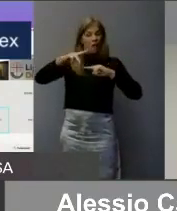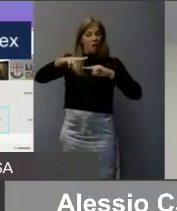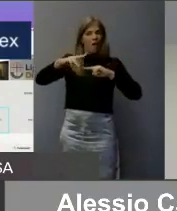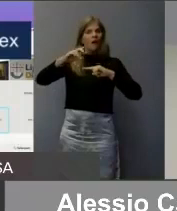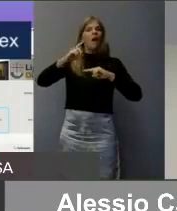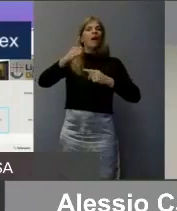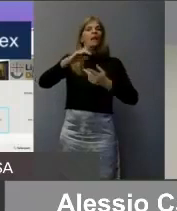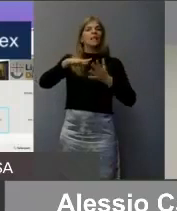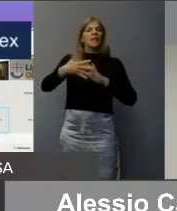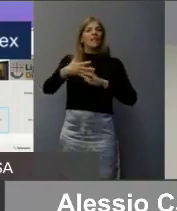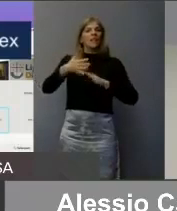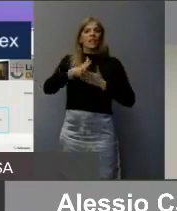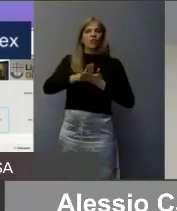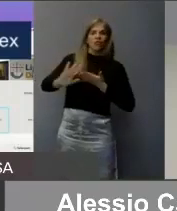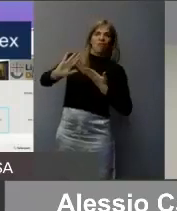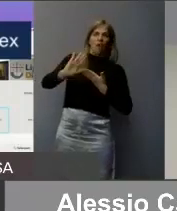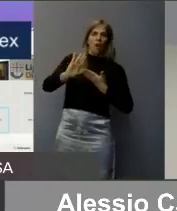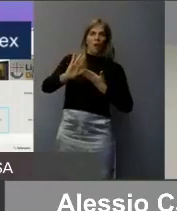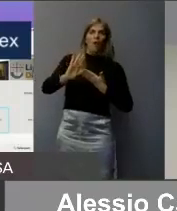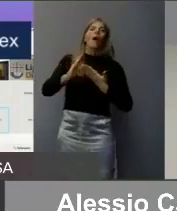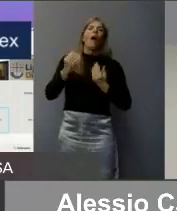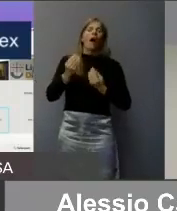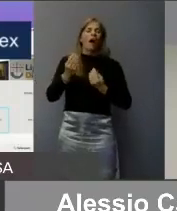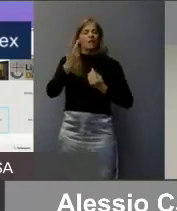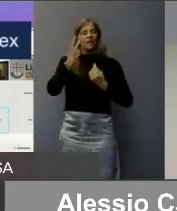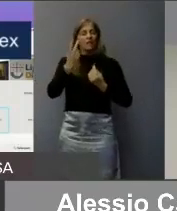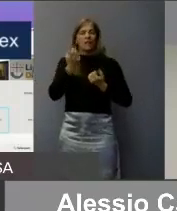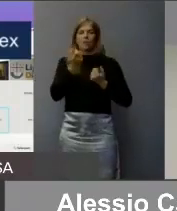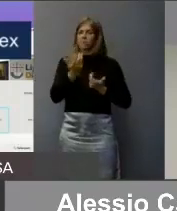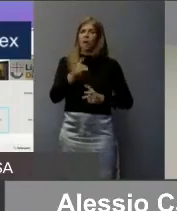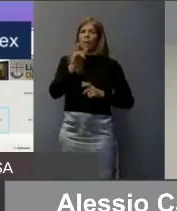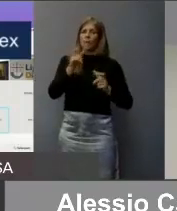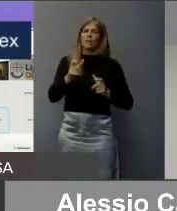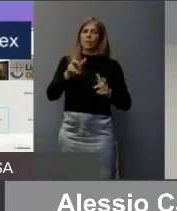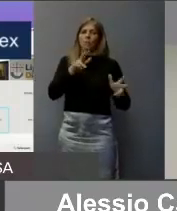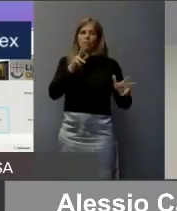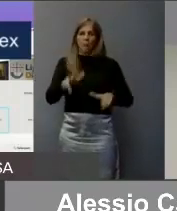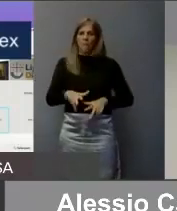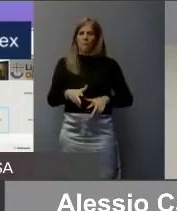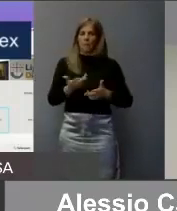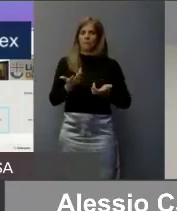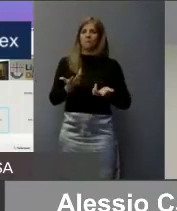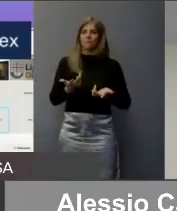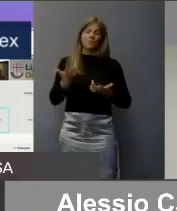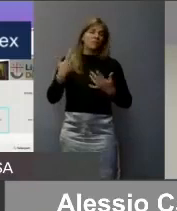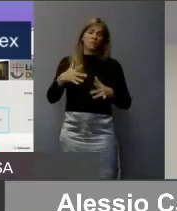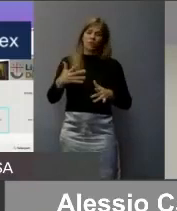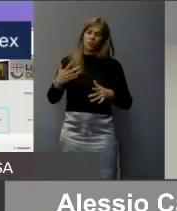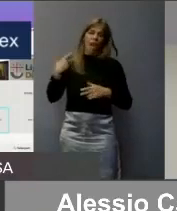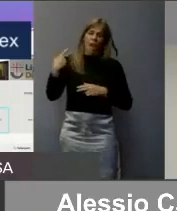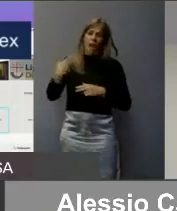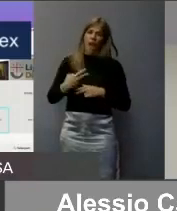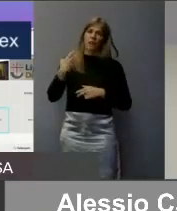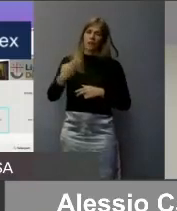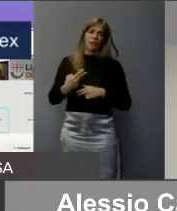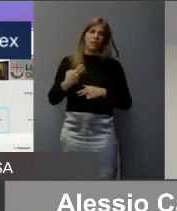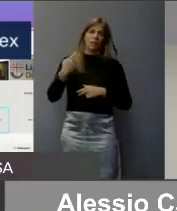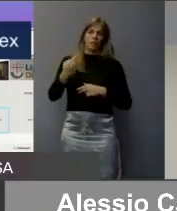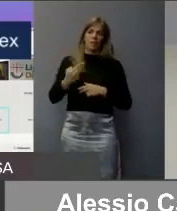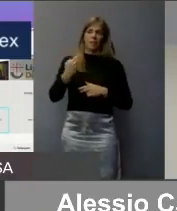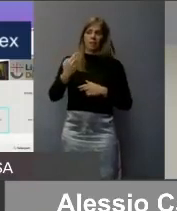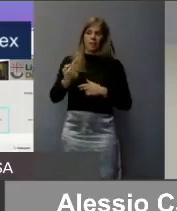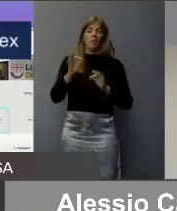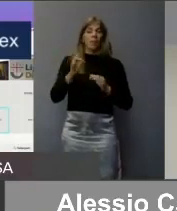costantemente persone che che cadono in quella via questo accade ormai da anni tra l'altro lì nei pressi